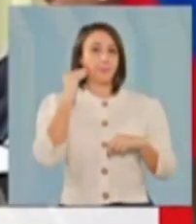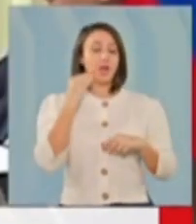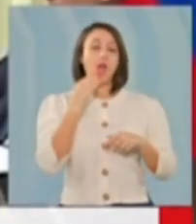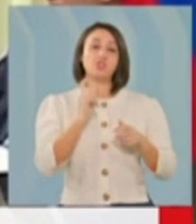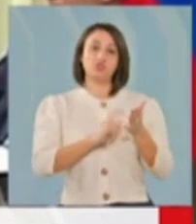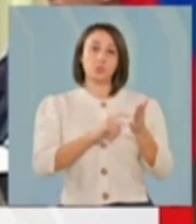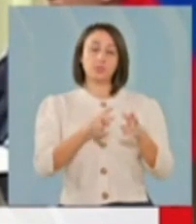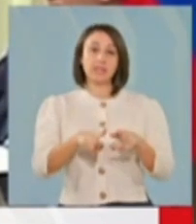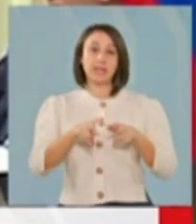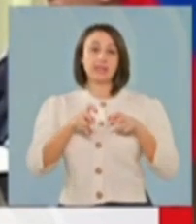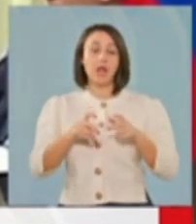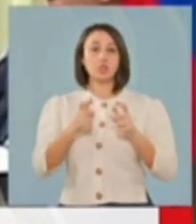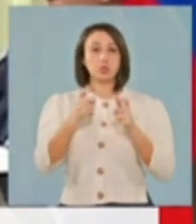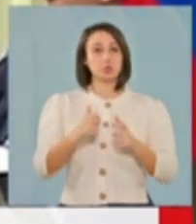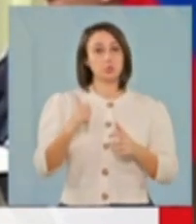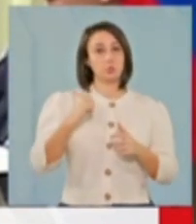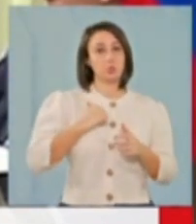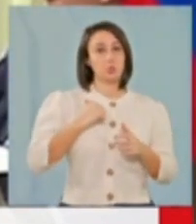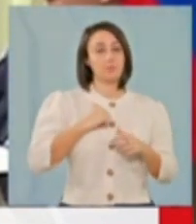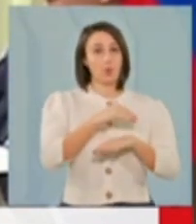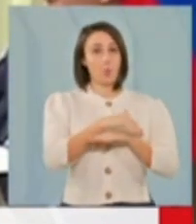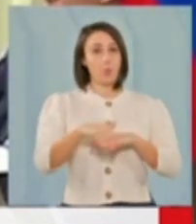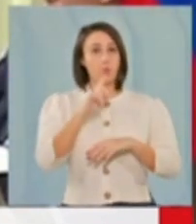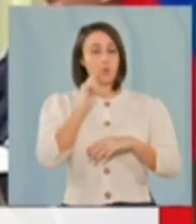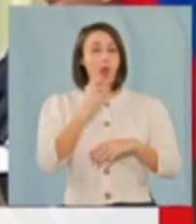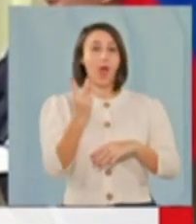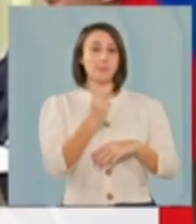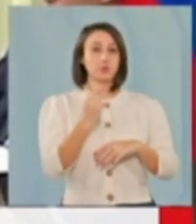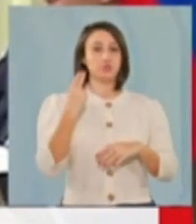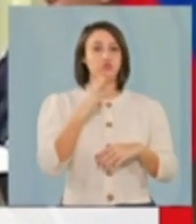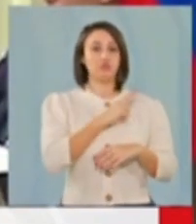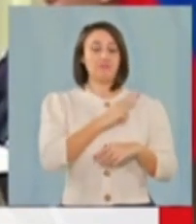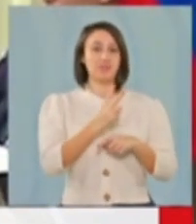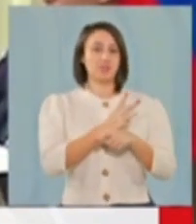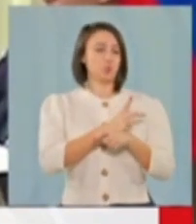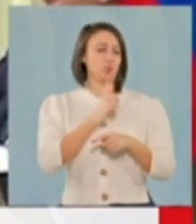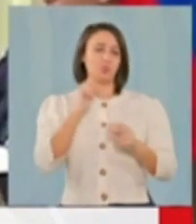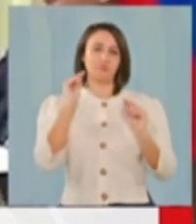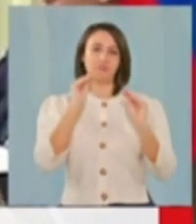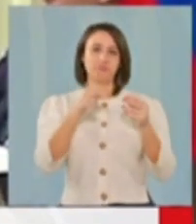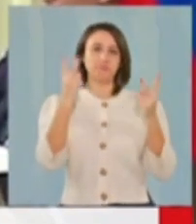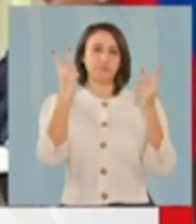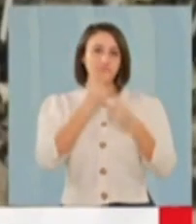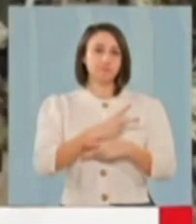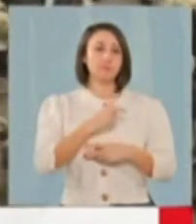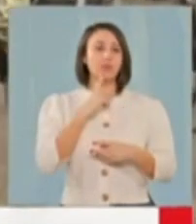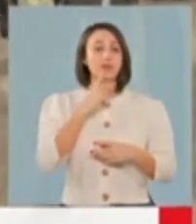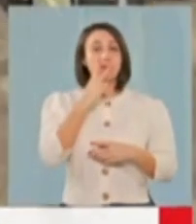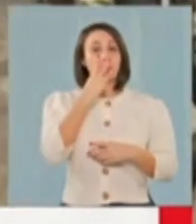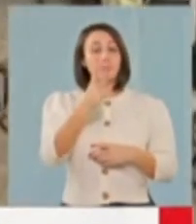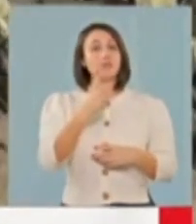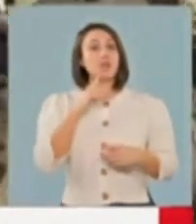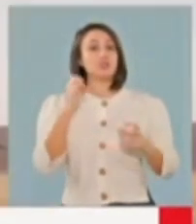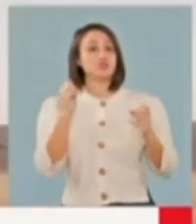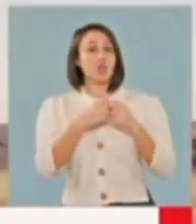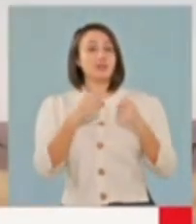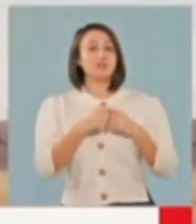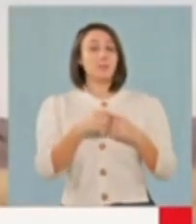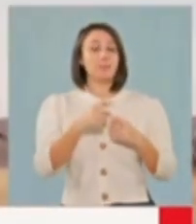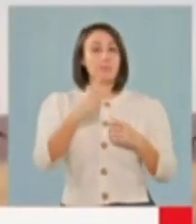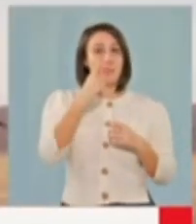să își retragă trupele de la granița cu Ucraina cei doi șefi de stat nu au ajuns la nicio concluzie în privința conflictului dintre Moscova